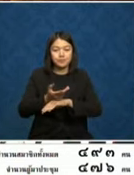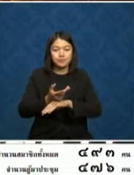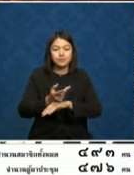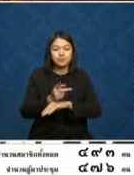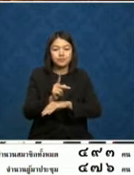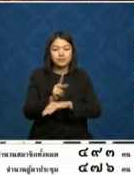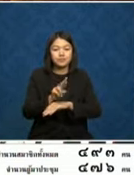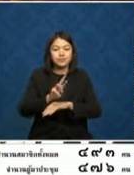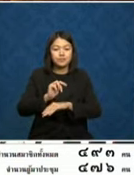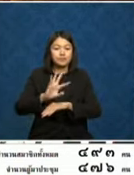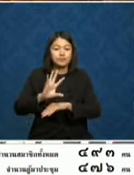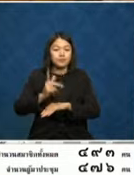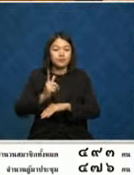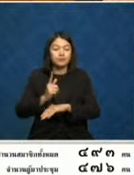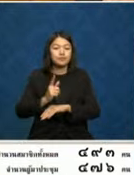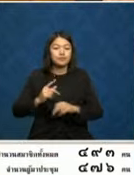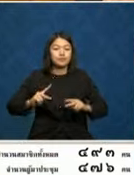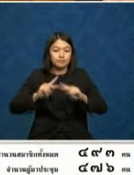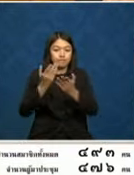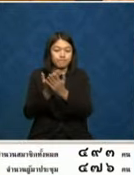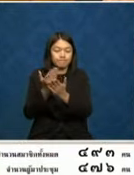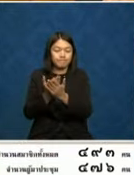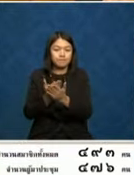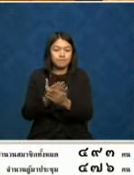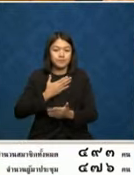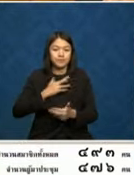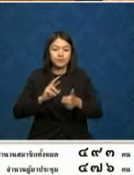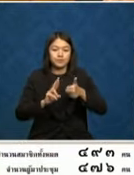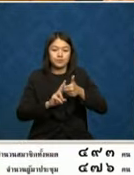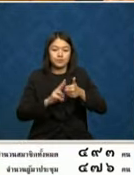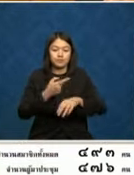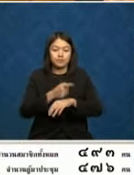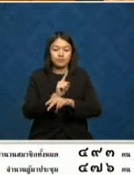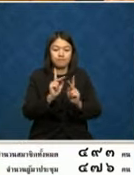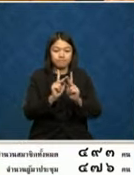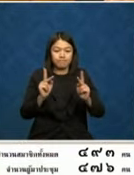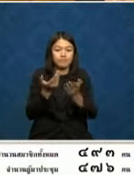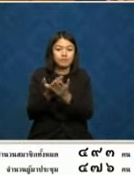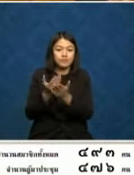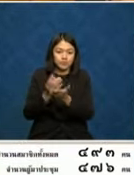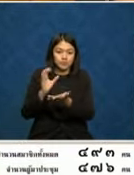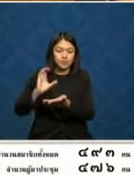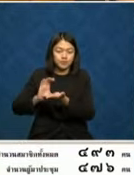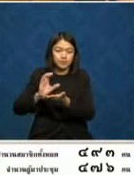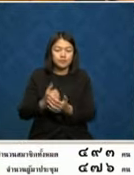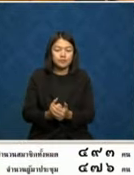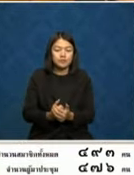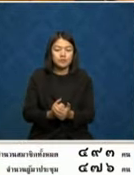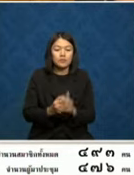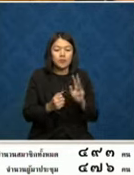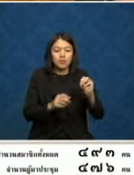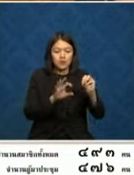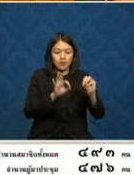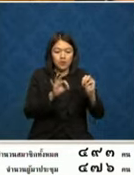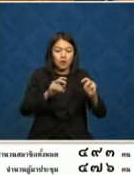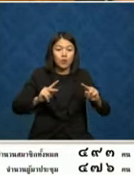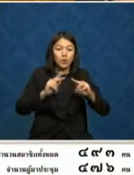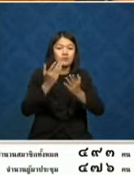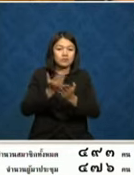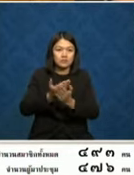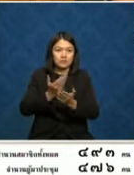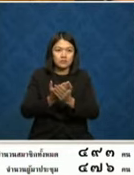ลพันธ์อมรวิวัฒน์รัฐมนตรีช่วยว่าการกระทรวงการคลังในฐานะรองประธานกรรมาธิการงบประมาณครับในส่วนของมาตรา9กระทรวงการคลังครับ